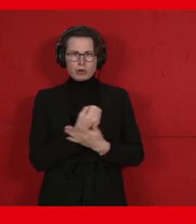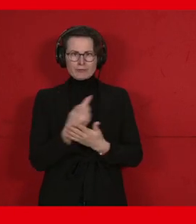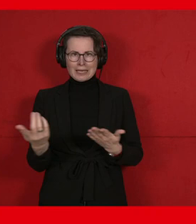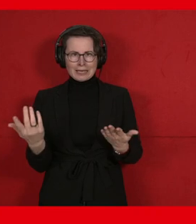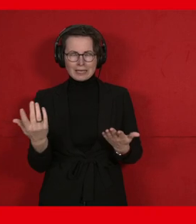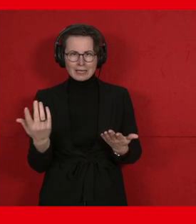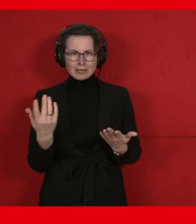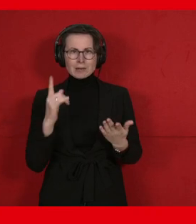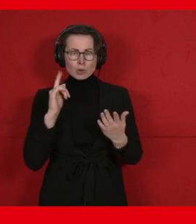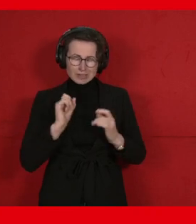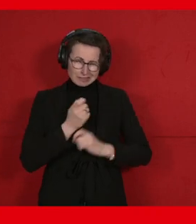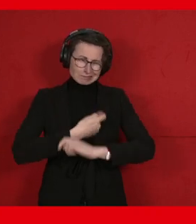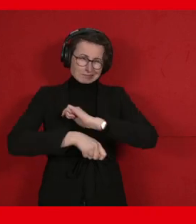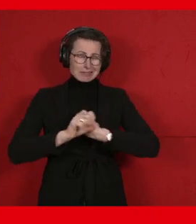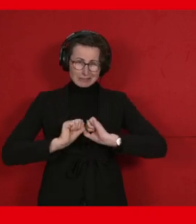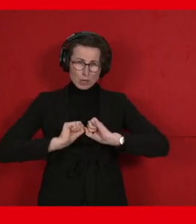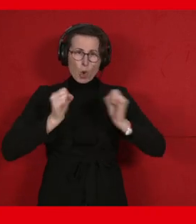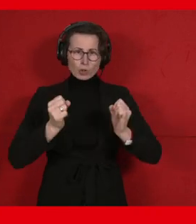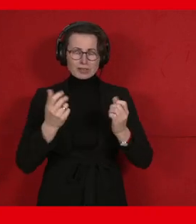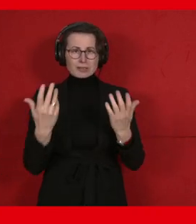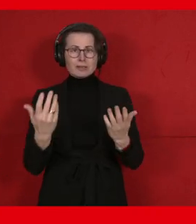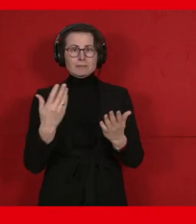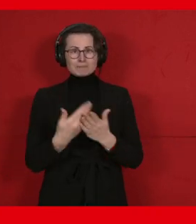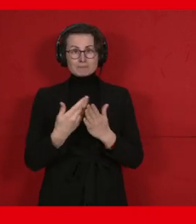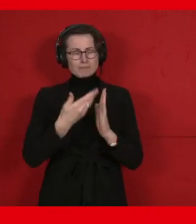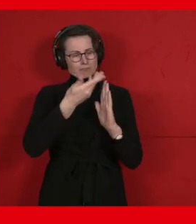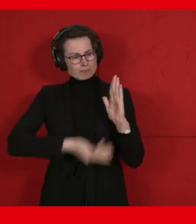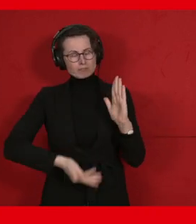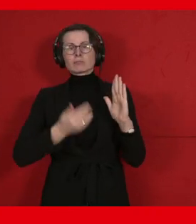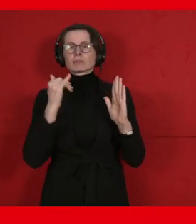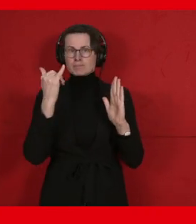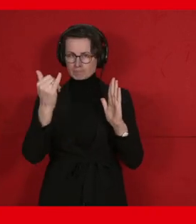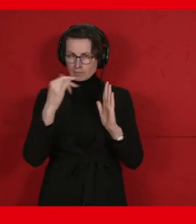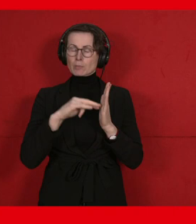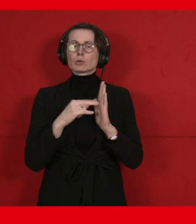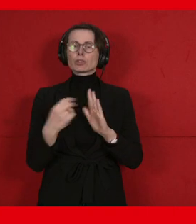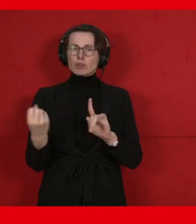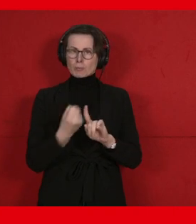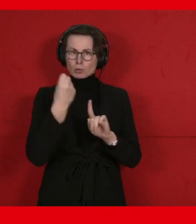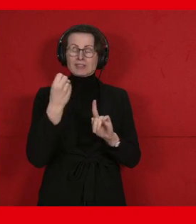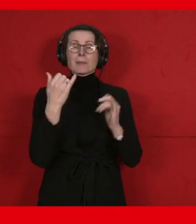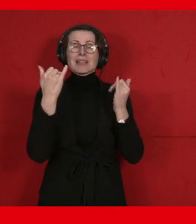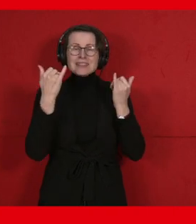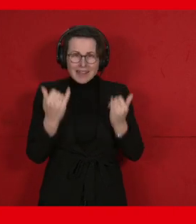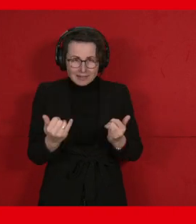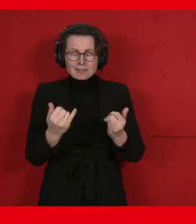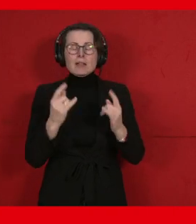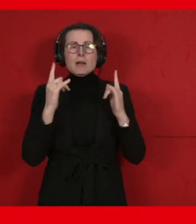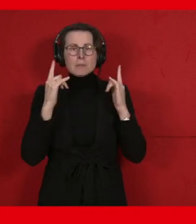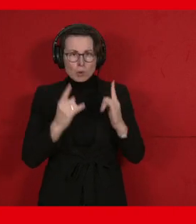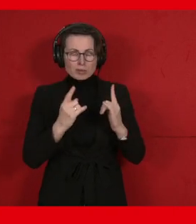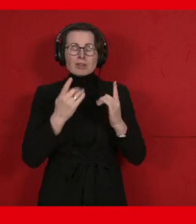nichts werden. Und deswegen glaube ich, ist das, was hier vorliegt, ein politischer Impuls. Und jetzt muss man bereit sein,